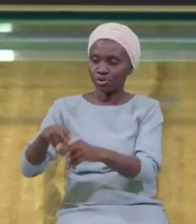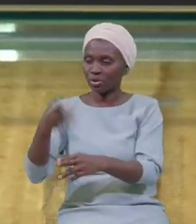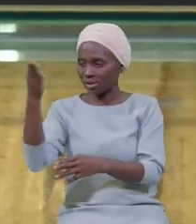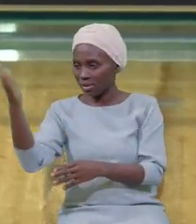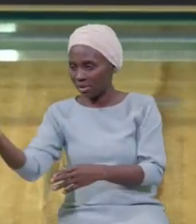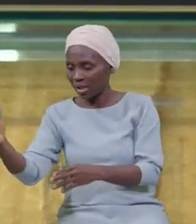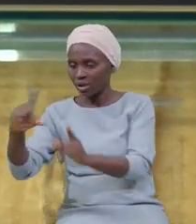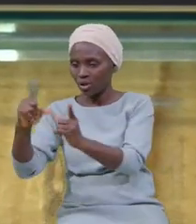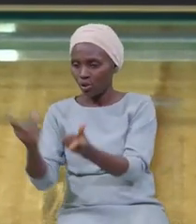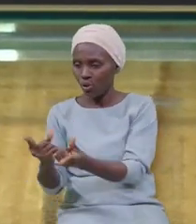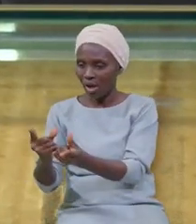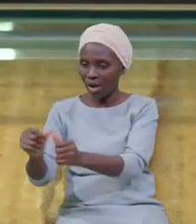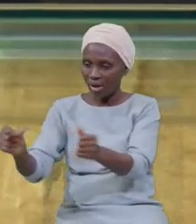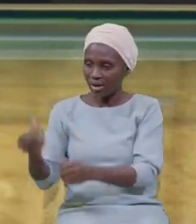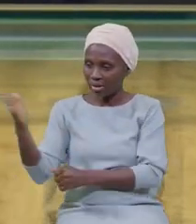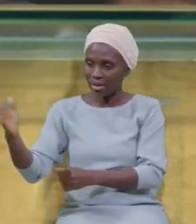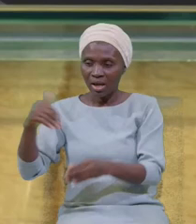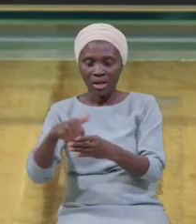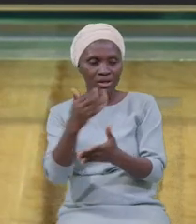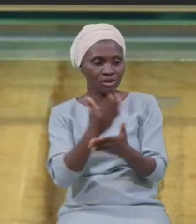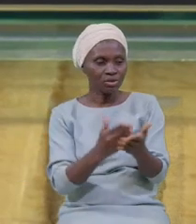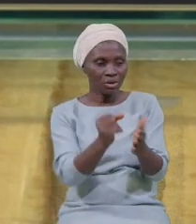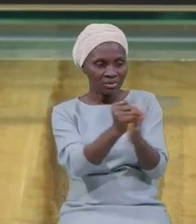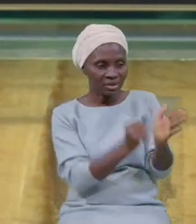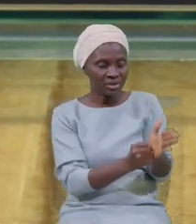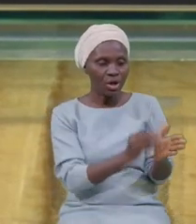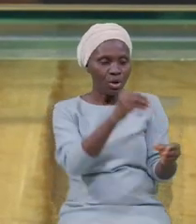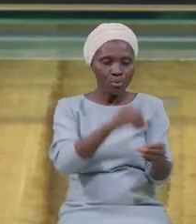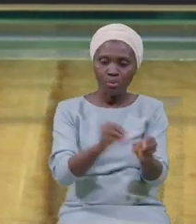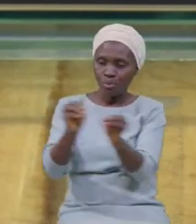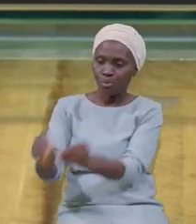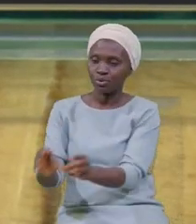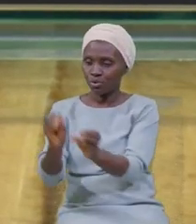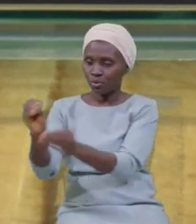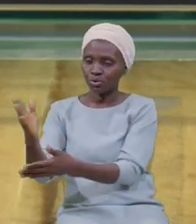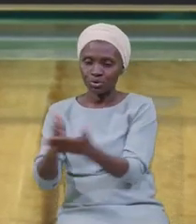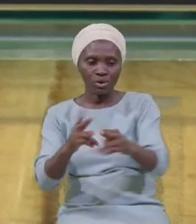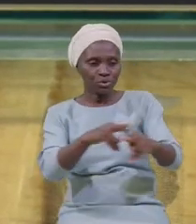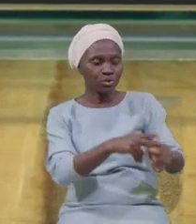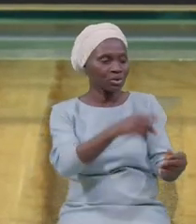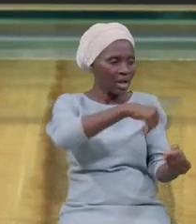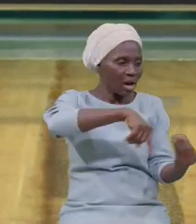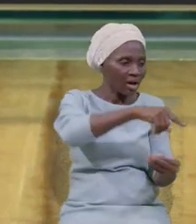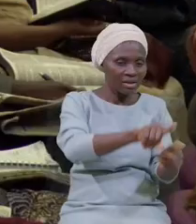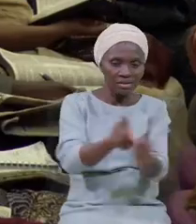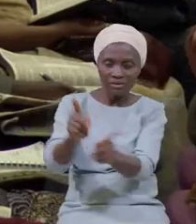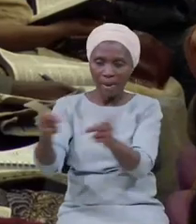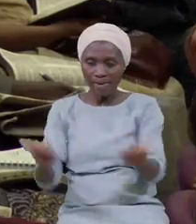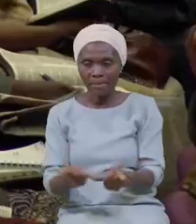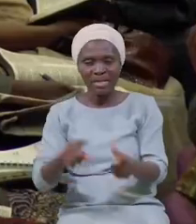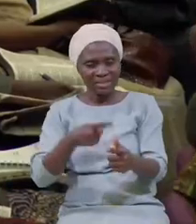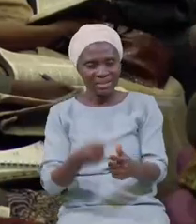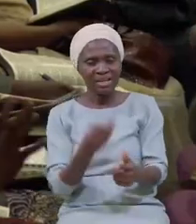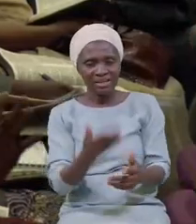dans cette mairie, un peu de sel à la capitale de notre nation, un peu de sel partout dans notre nation, et les choses